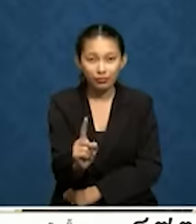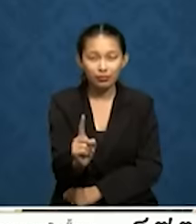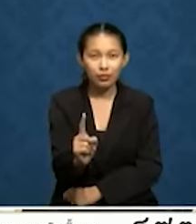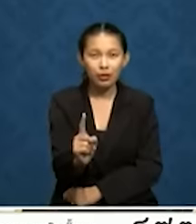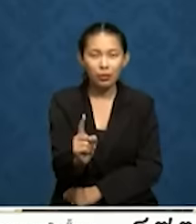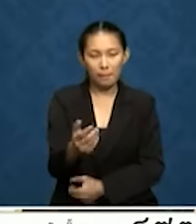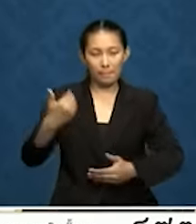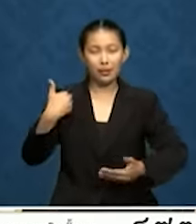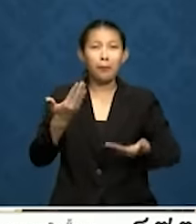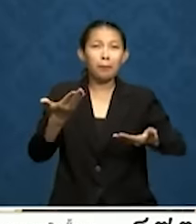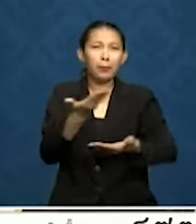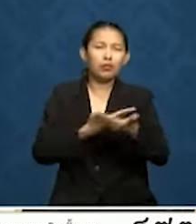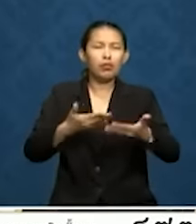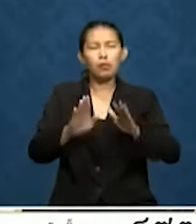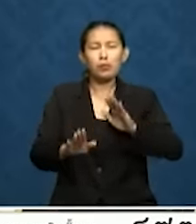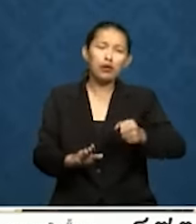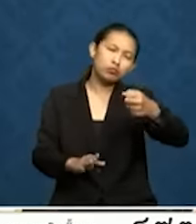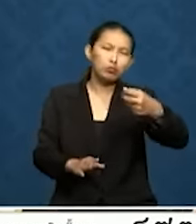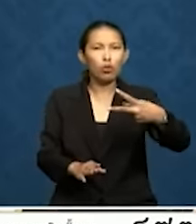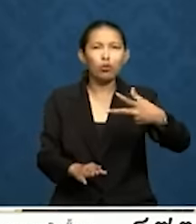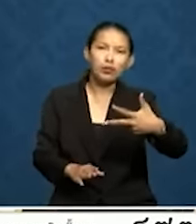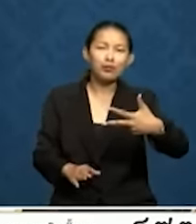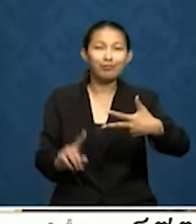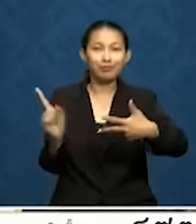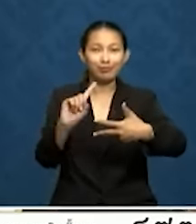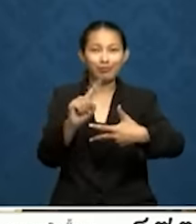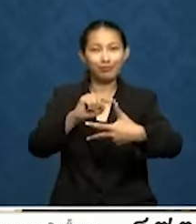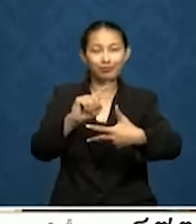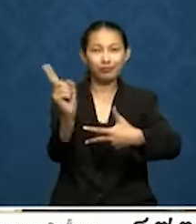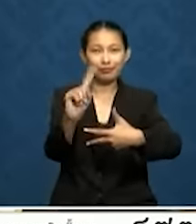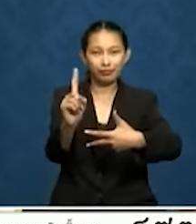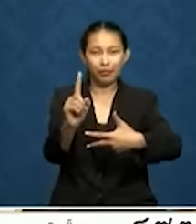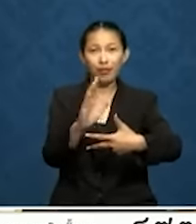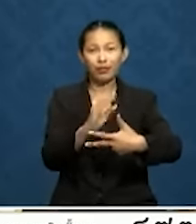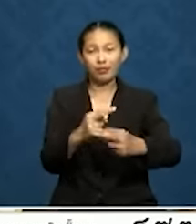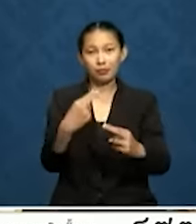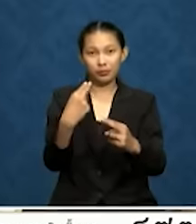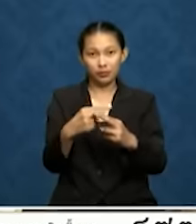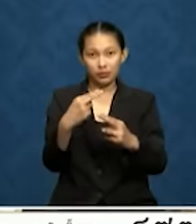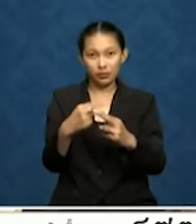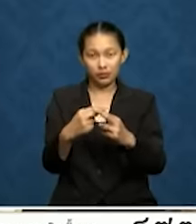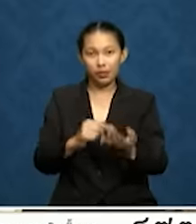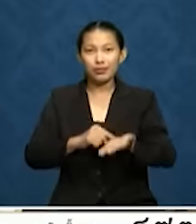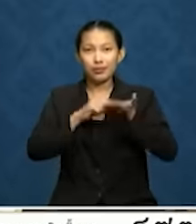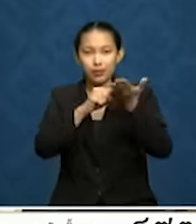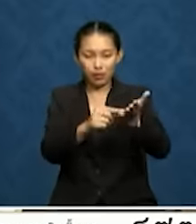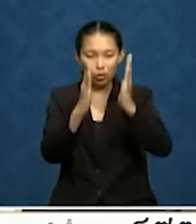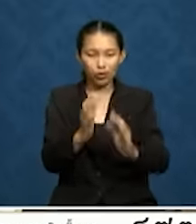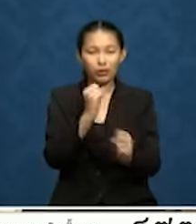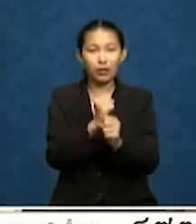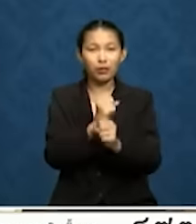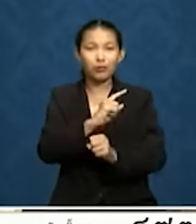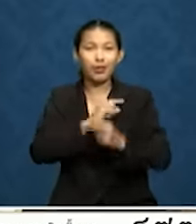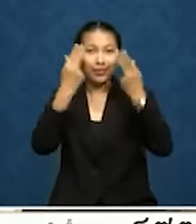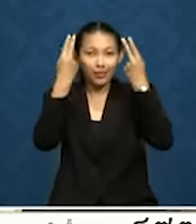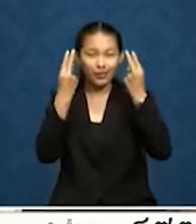มีข้อพิจารณาอยู่ประมาณ 2-3 ข้อนะครับข้อแรกก็คือว่าในการเสนอนะครับผู้ที่จะดำรงตำแหน่งเป็นนายกรัฐมนต